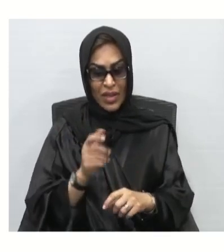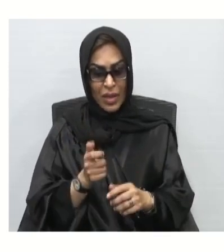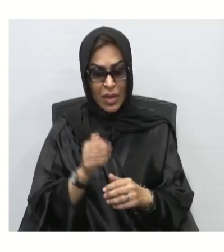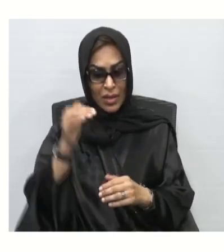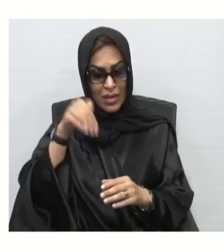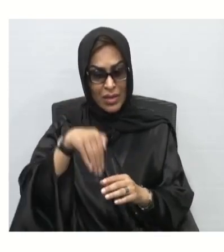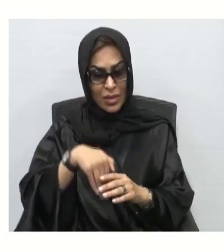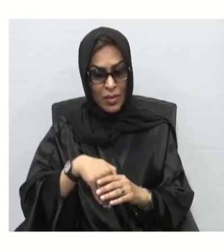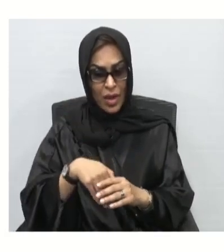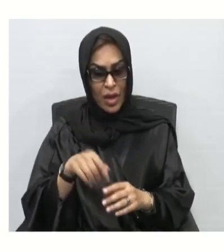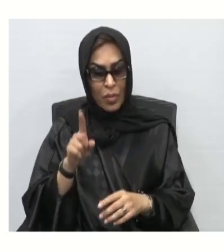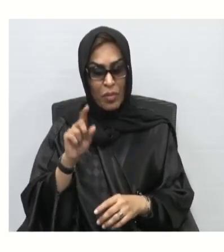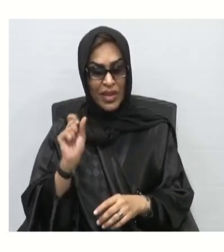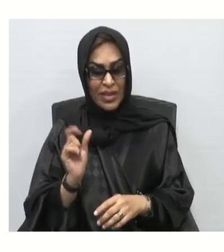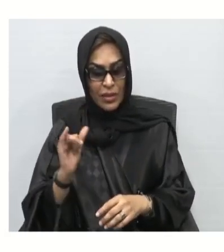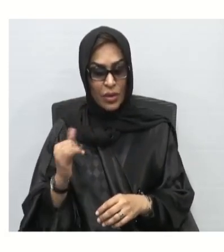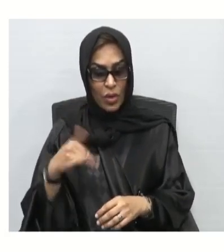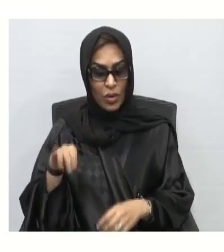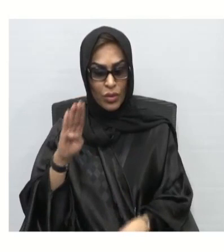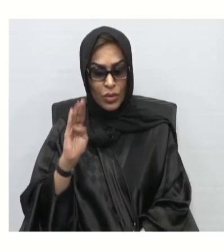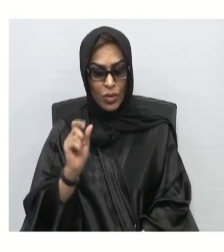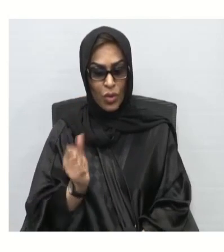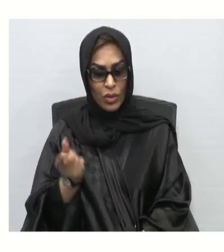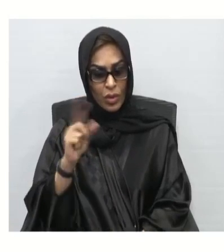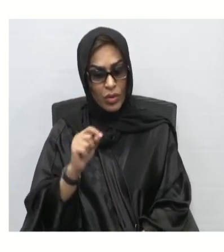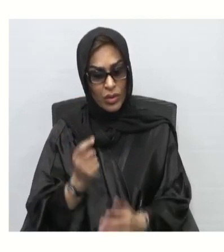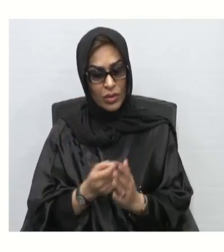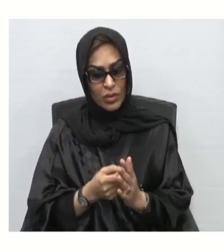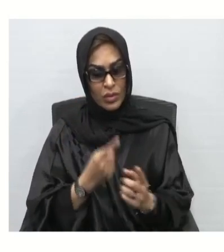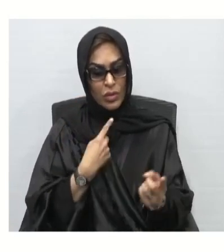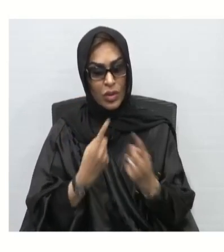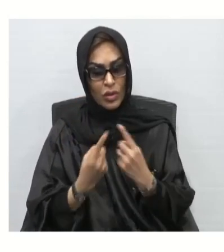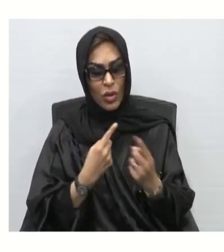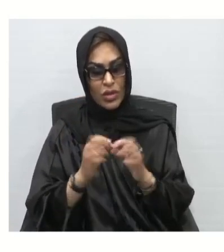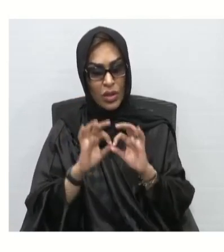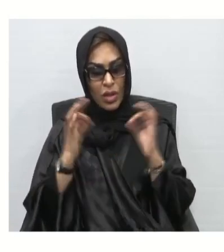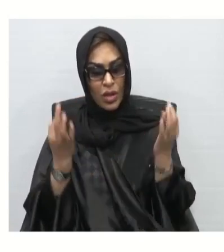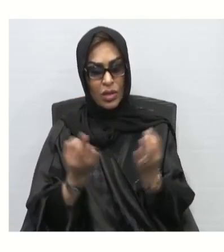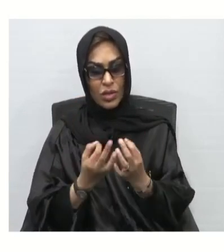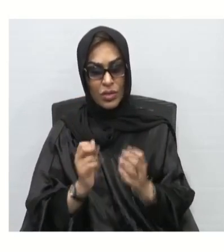على البريد الالكتروني او الرسائل النصيه او مواقع التواصل الاجتماعي